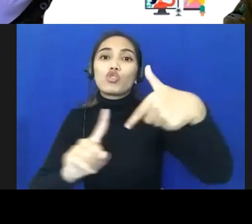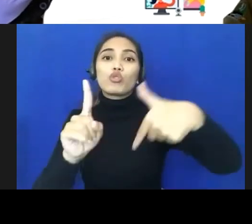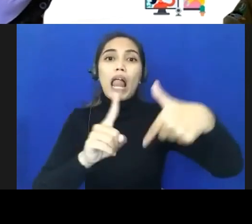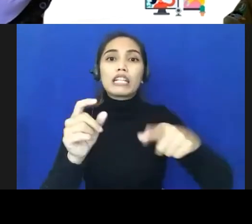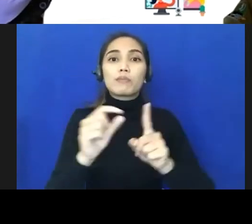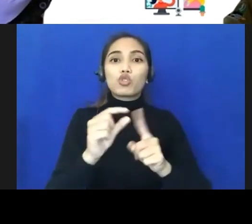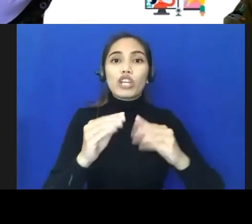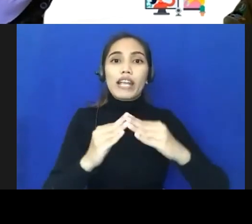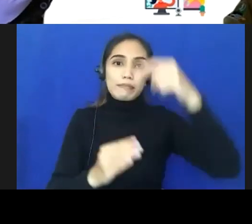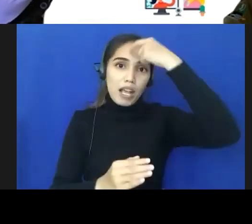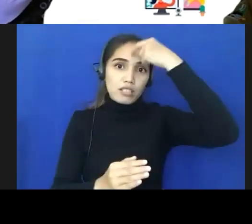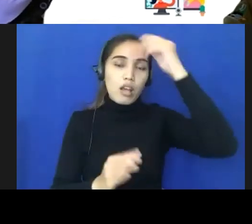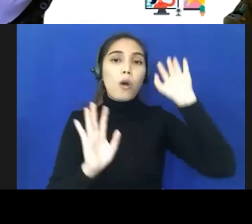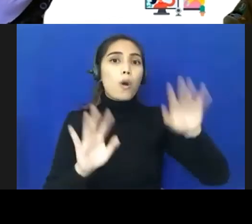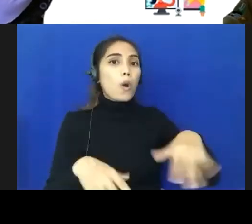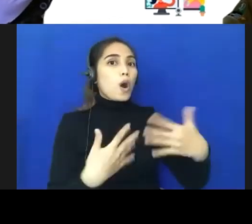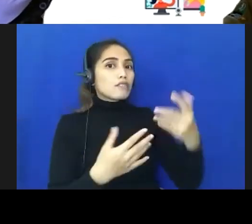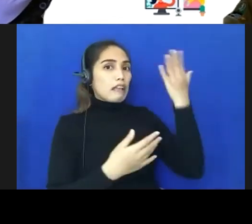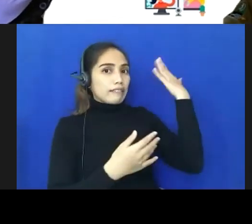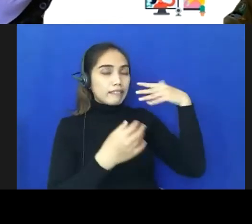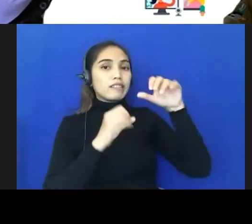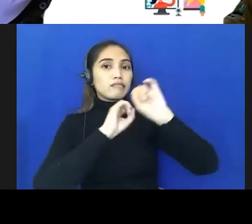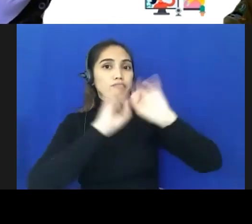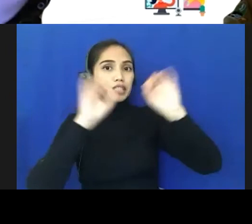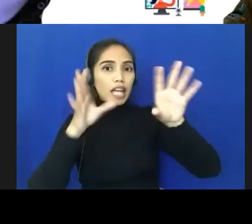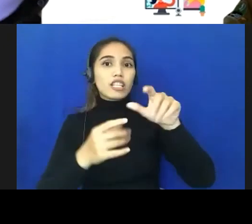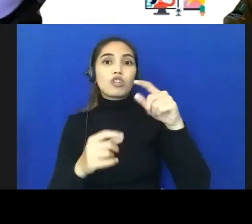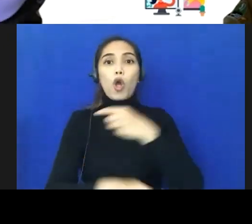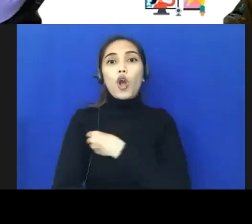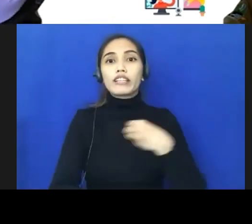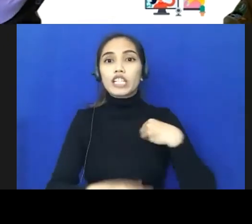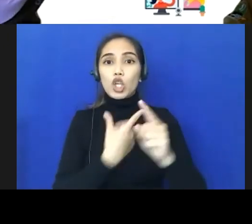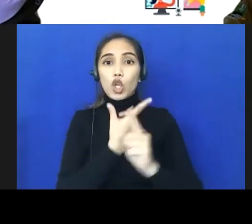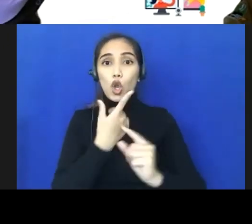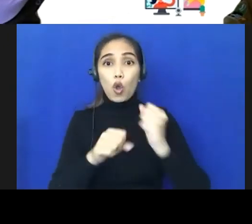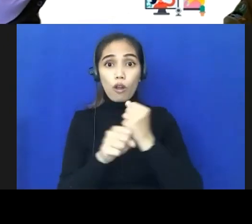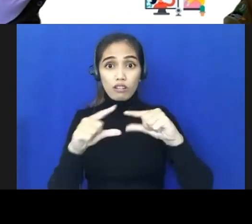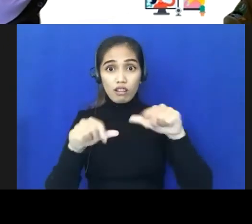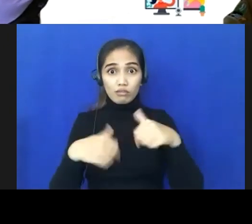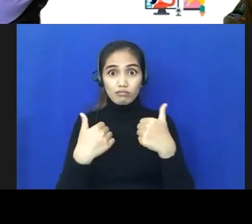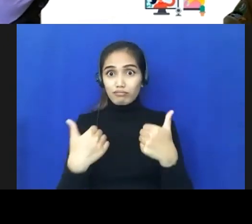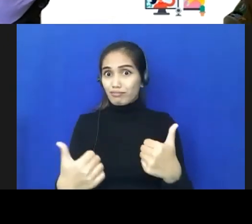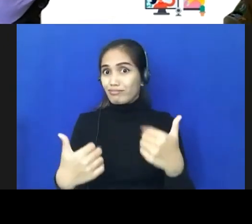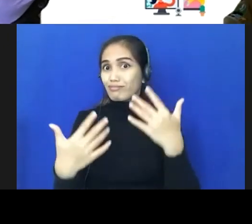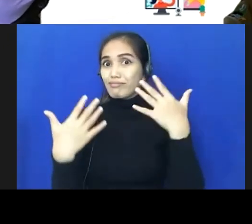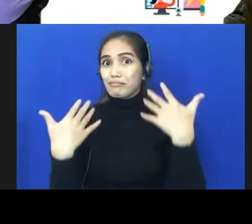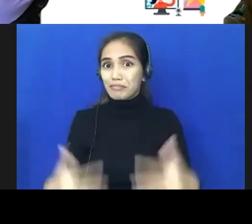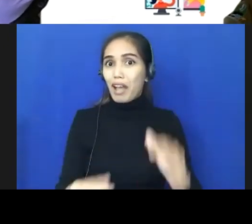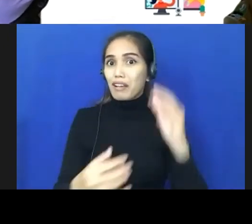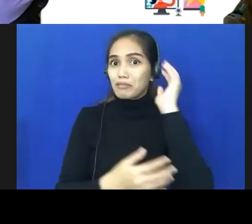Yoga, memang banyak manfaatnya ya Dok ya setelah mengikuti Kalakarya ini, yang mungkin sebelumnya Dr. Yoga tidak pernah